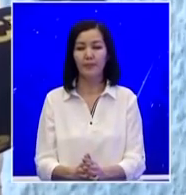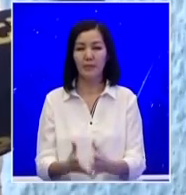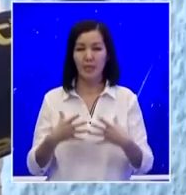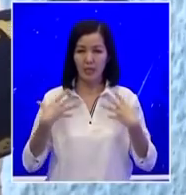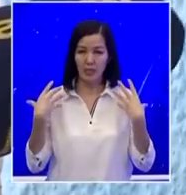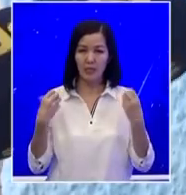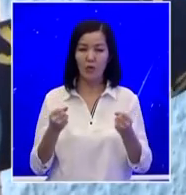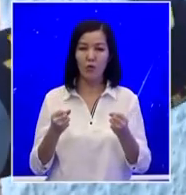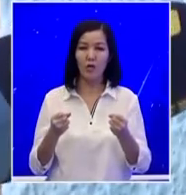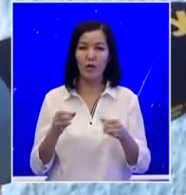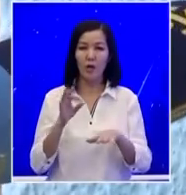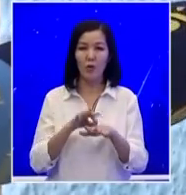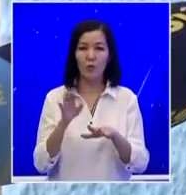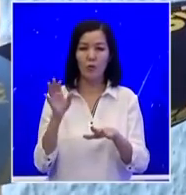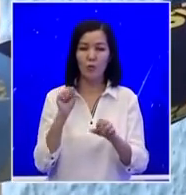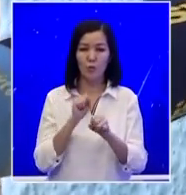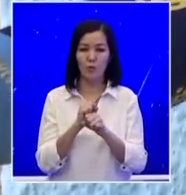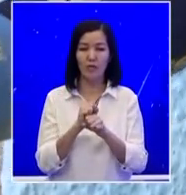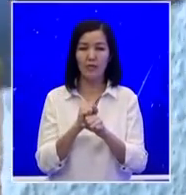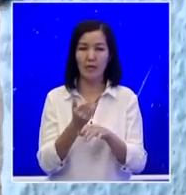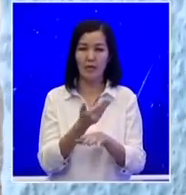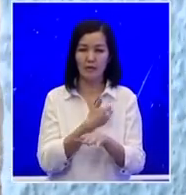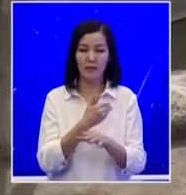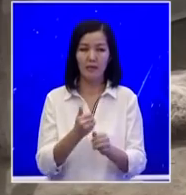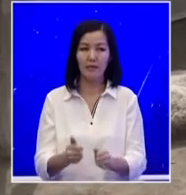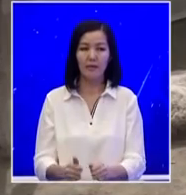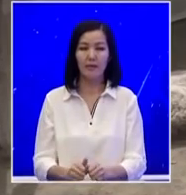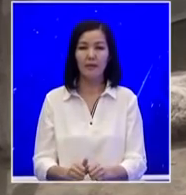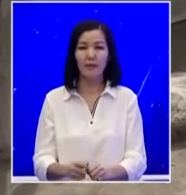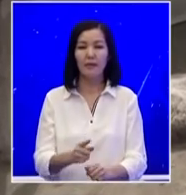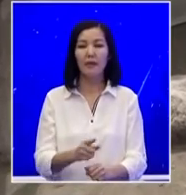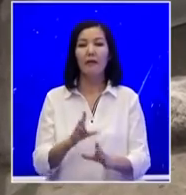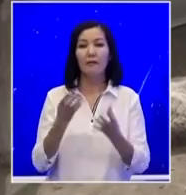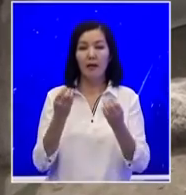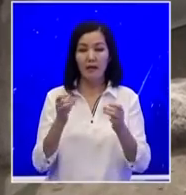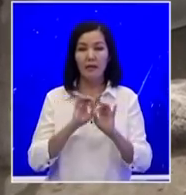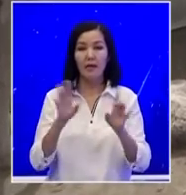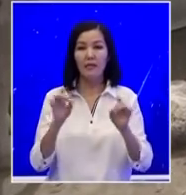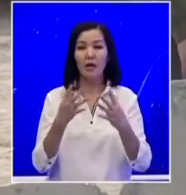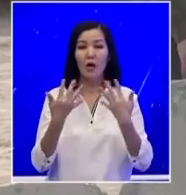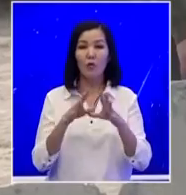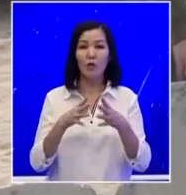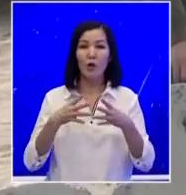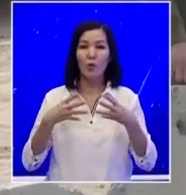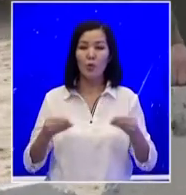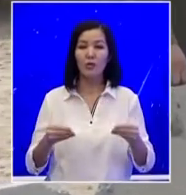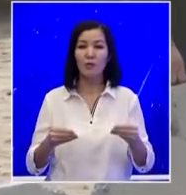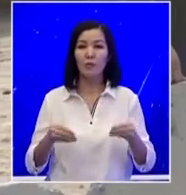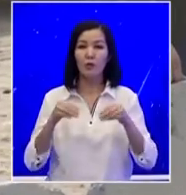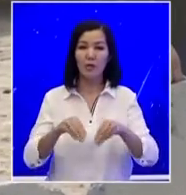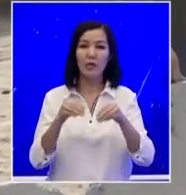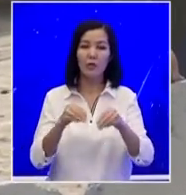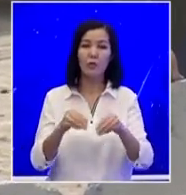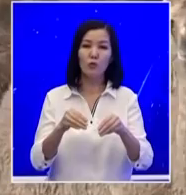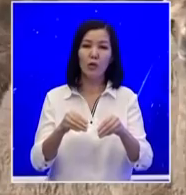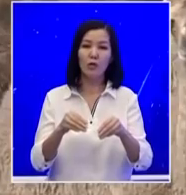беріп, ала бәле өтеген аман болыңыз, көмек етіп жатқанбыз. Бір айта кетерлігі, ауылда көктемгі науқанда еш кедергісіз жүріп